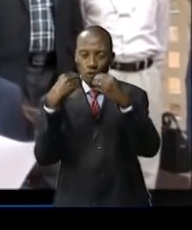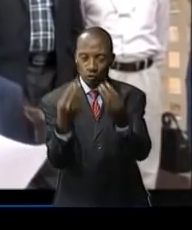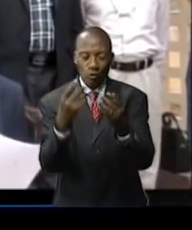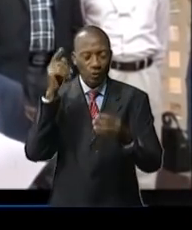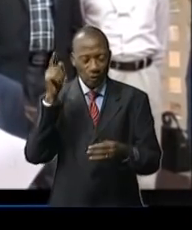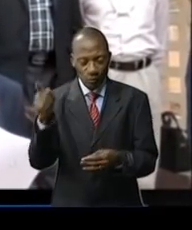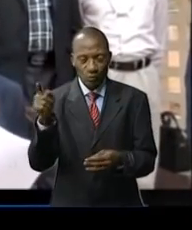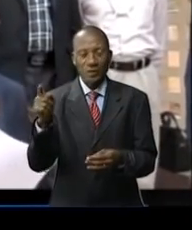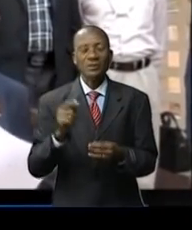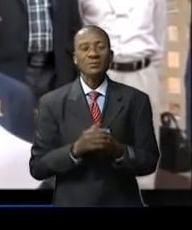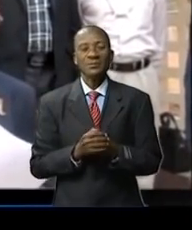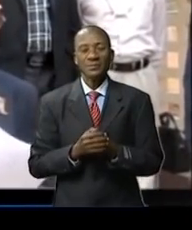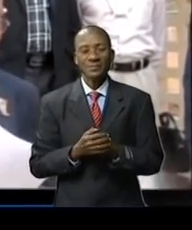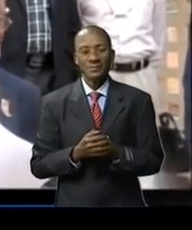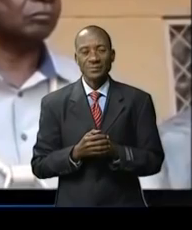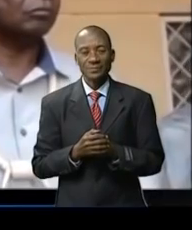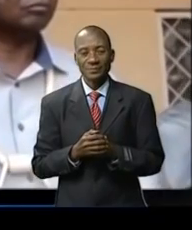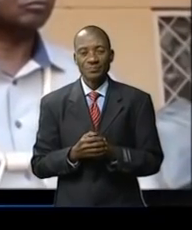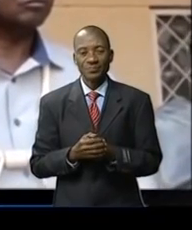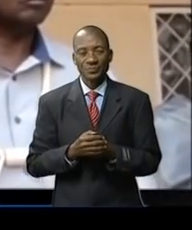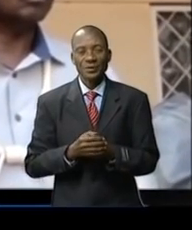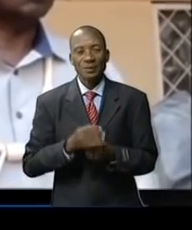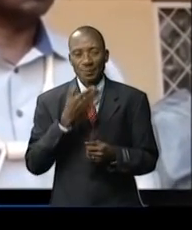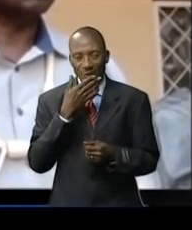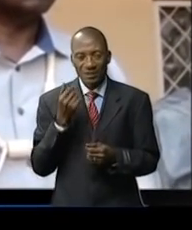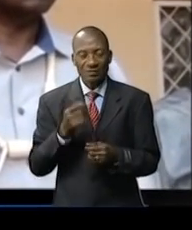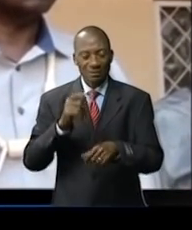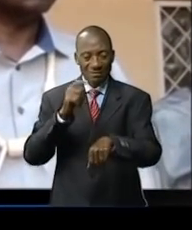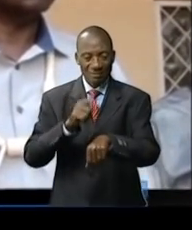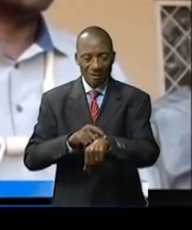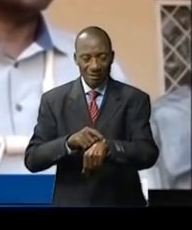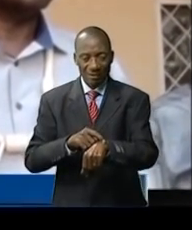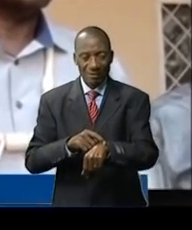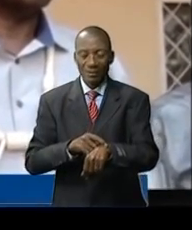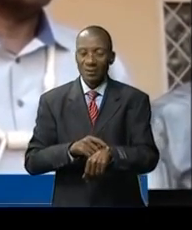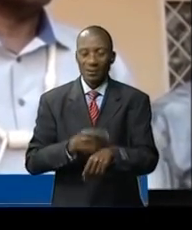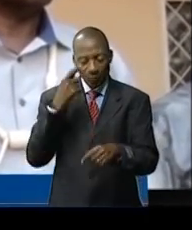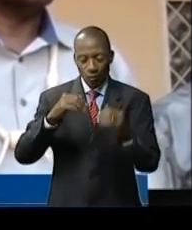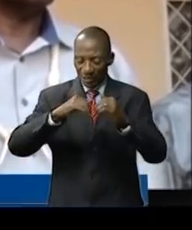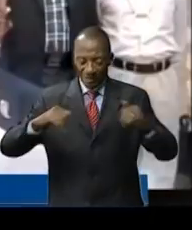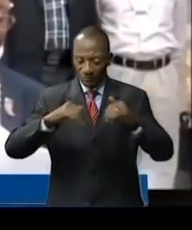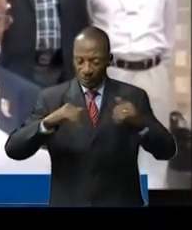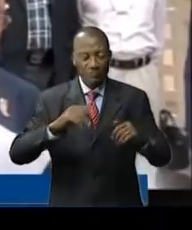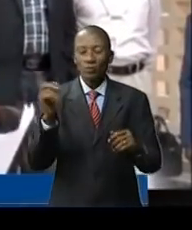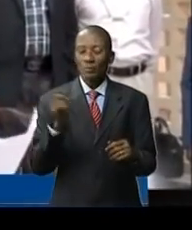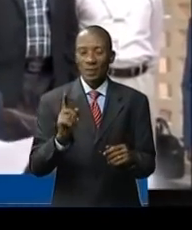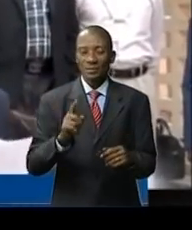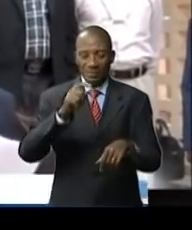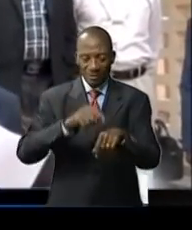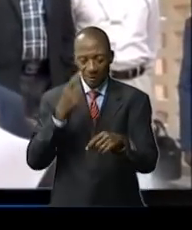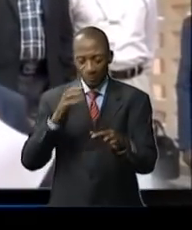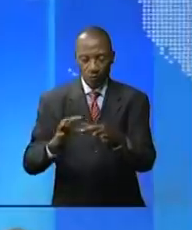Antoine Tshisekedi Tshilombo, car l'heure n'est pas à la division, mais plutôt à la cohésion.